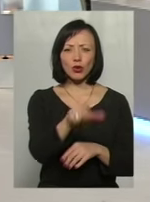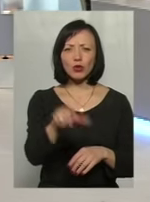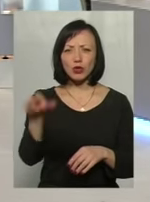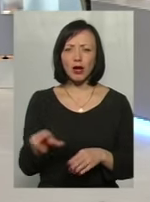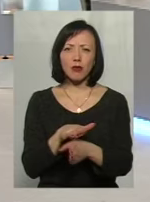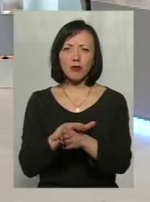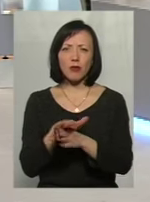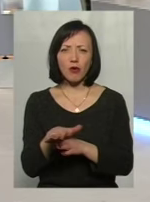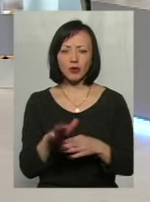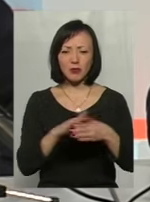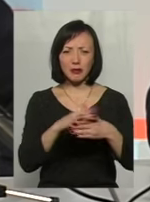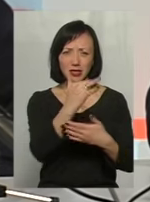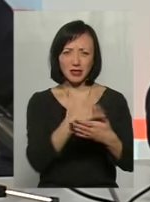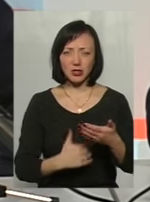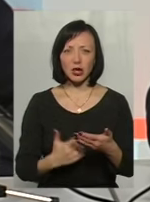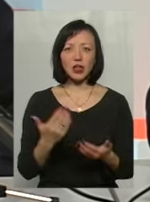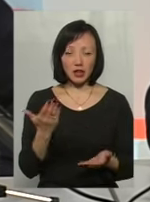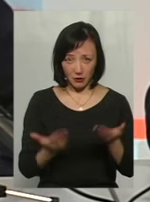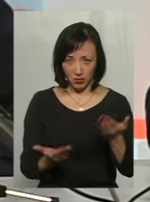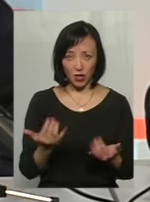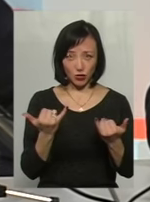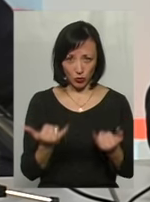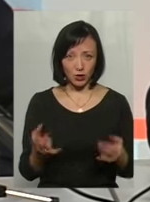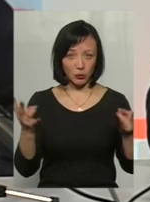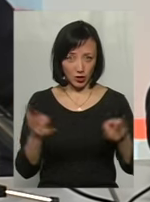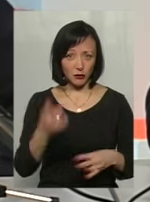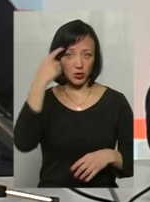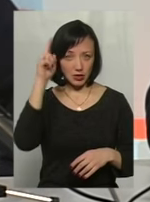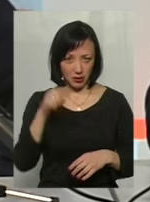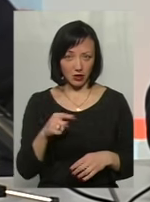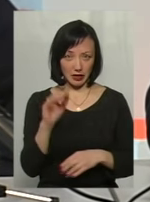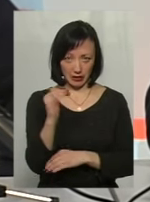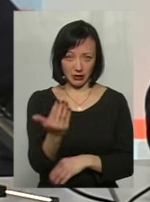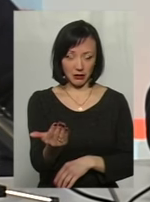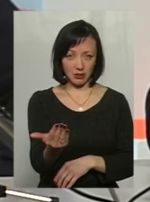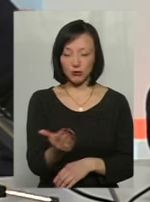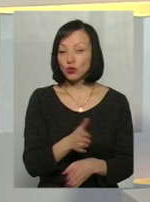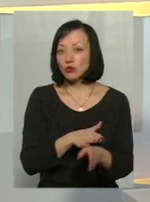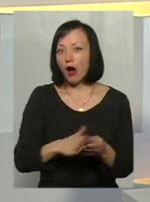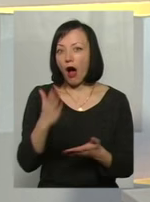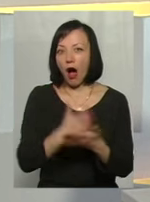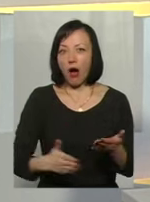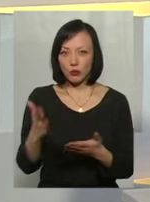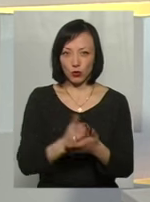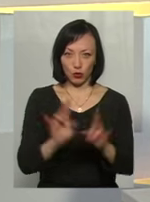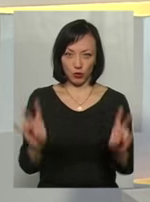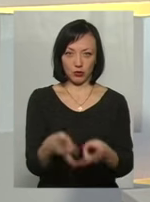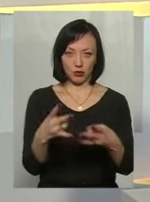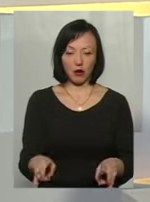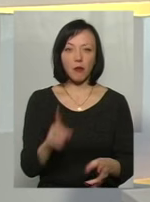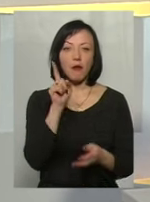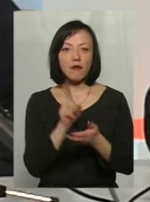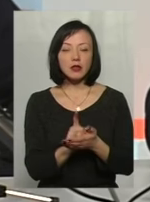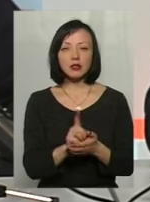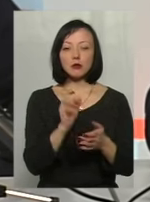море прізвищ. Невже це сьогодні потрібно знати відповідно дитині? От, абсолютно ні. Вона мала би знати причинно-наслідкові